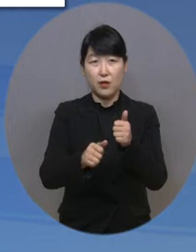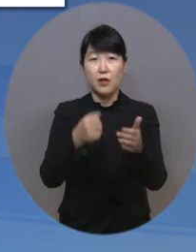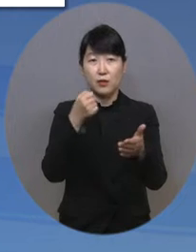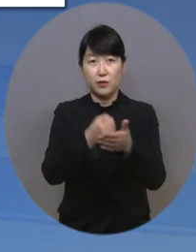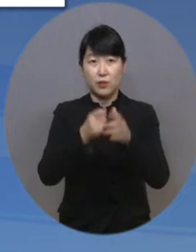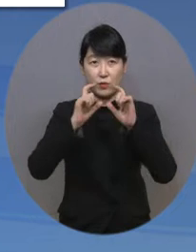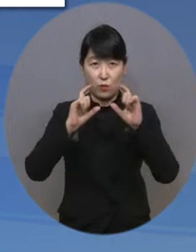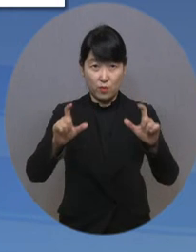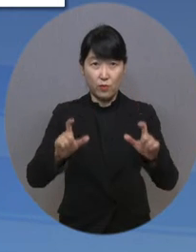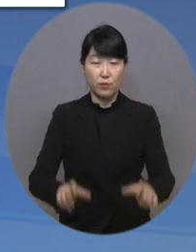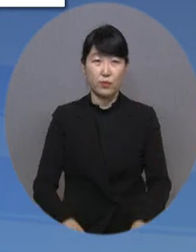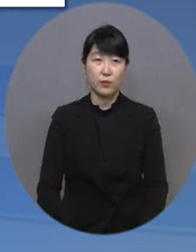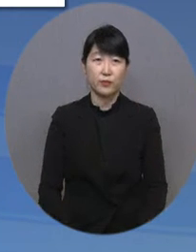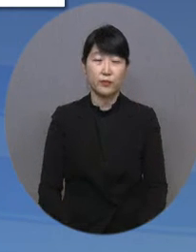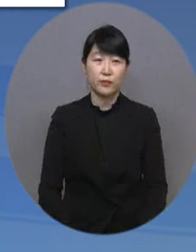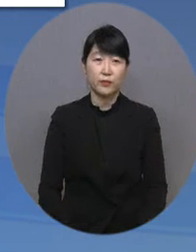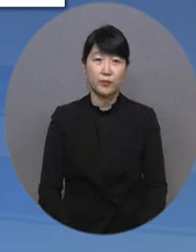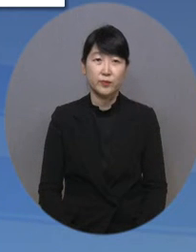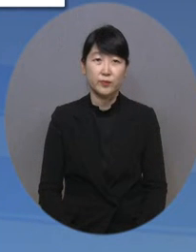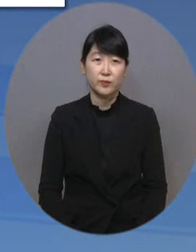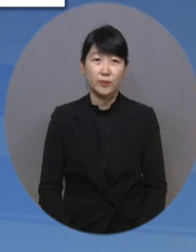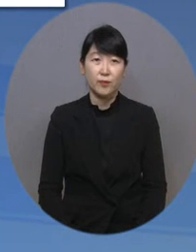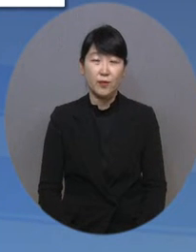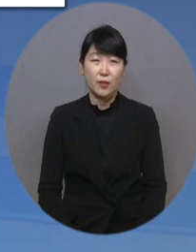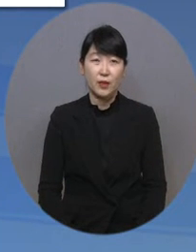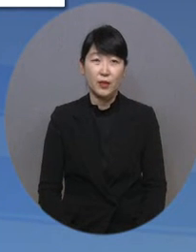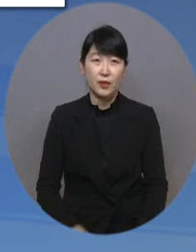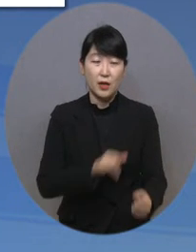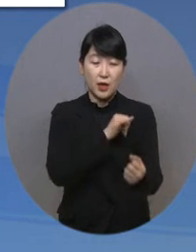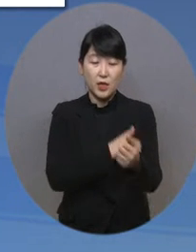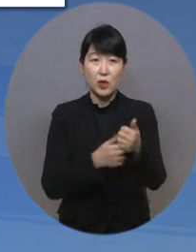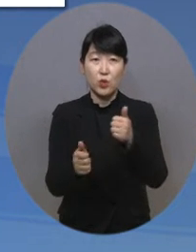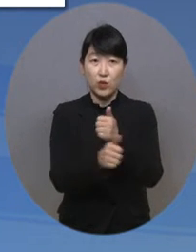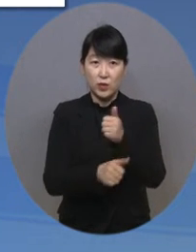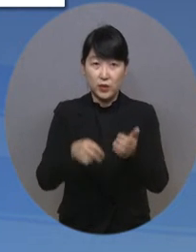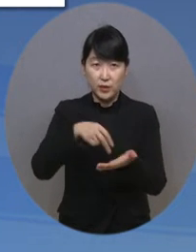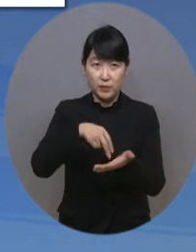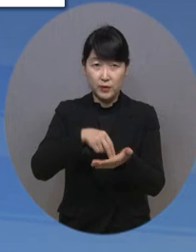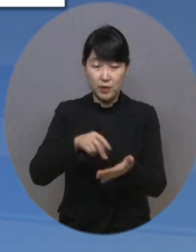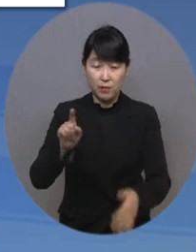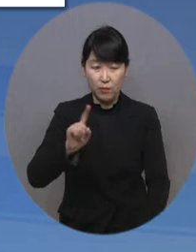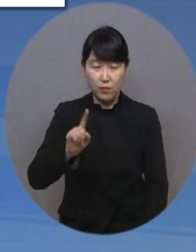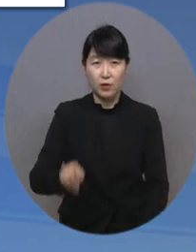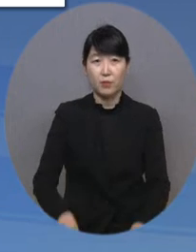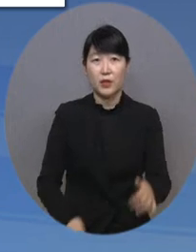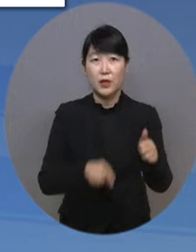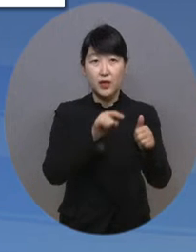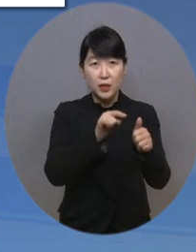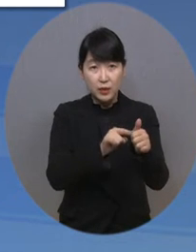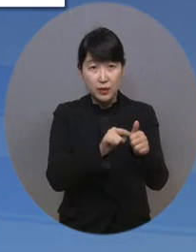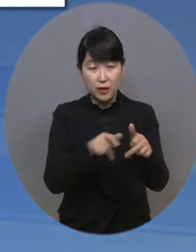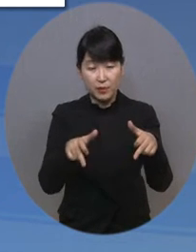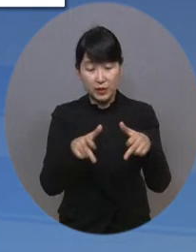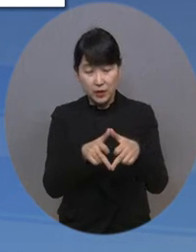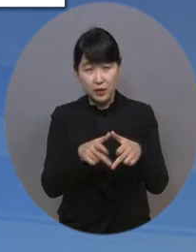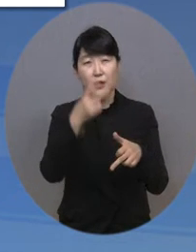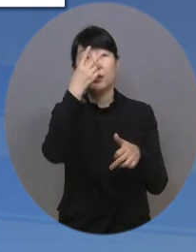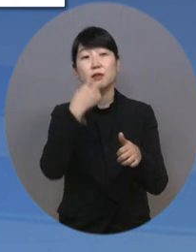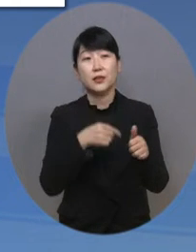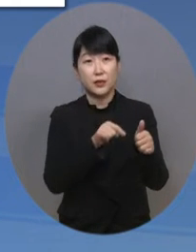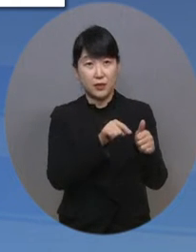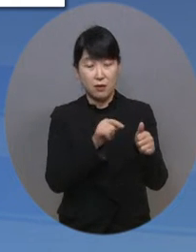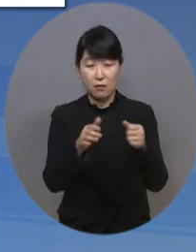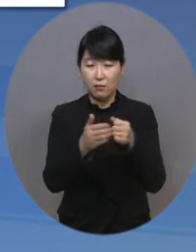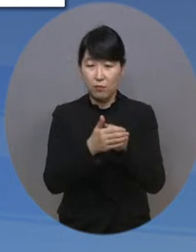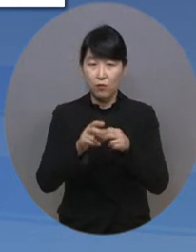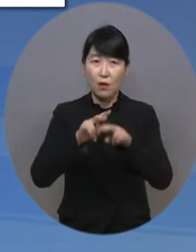개정을 권고했습니다. 인권위 장애인 차별시정위원회는 진정인의 장애 정도나 장애 유형이 해당